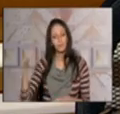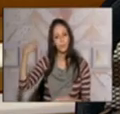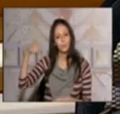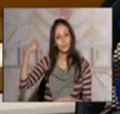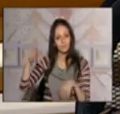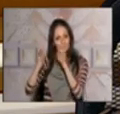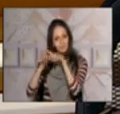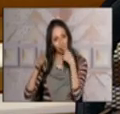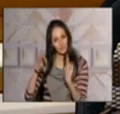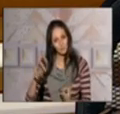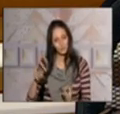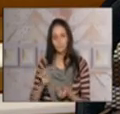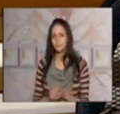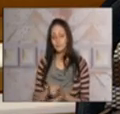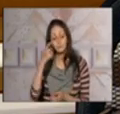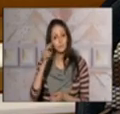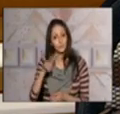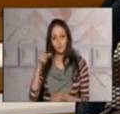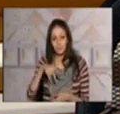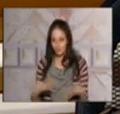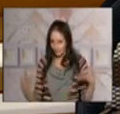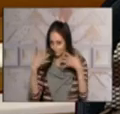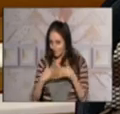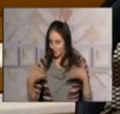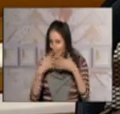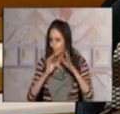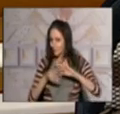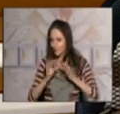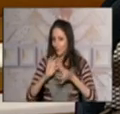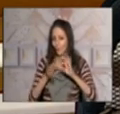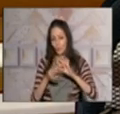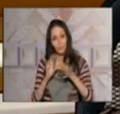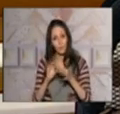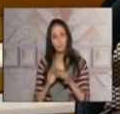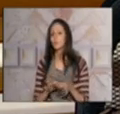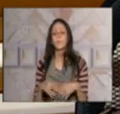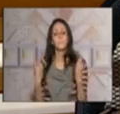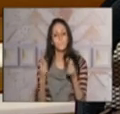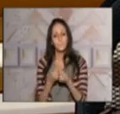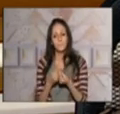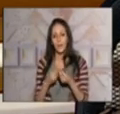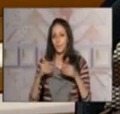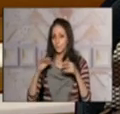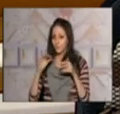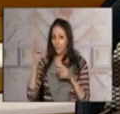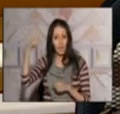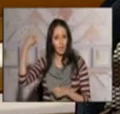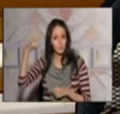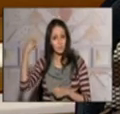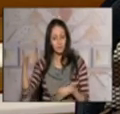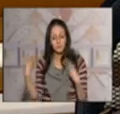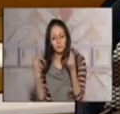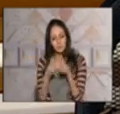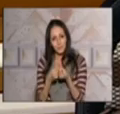جدا. بنجد أن هناك تعاون وتواصل ما بين الوزارات بعضها البعض. يعني لو فكرنا كده في أي